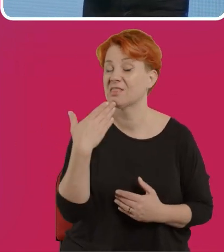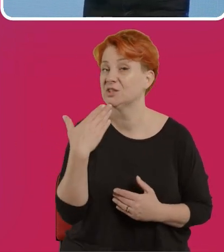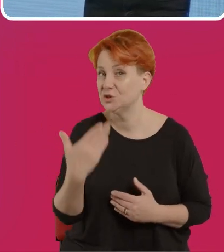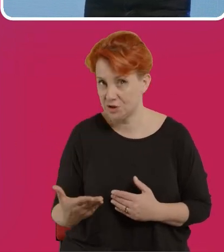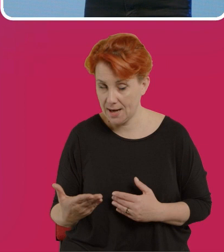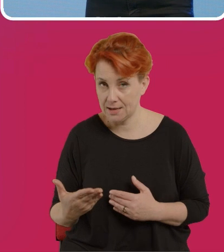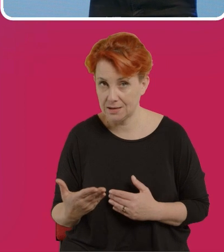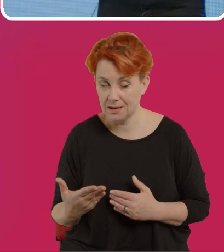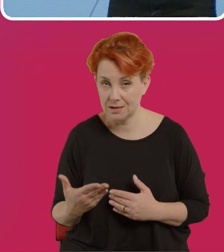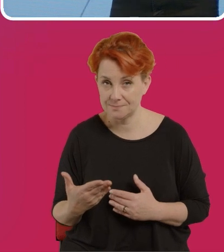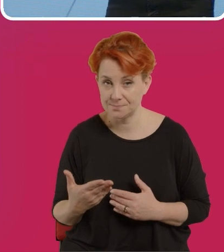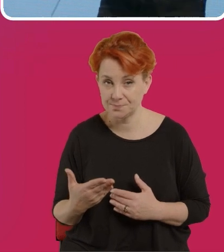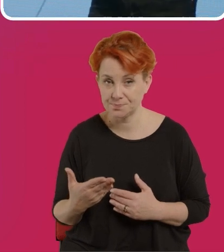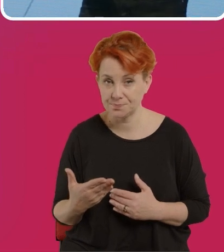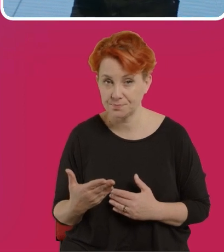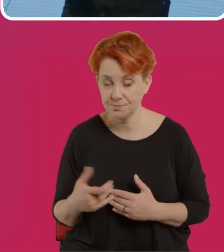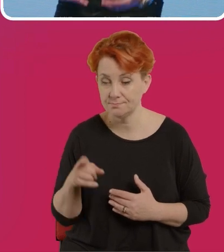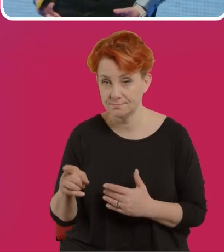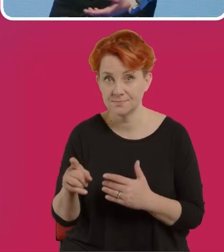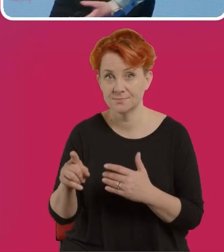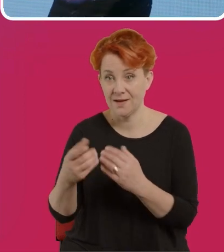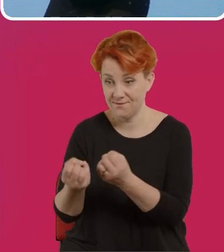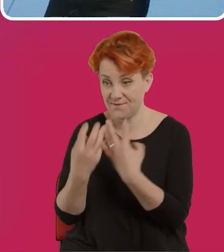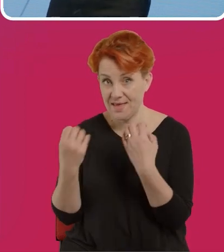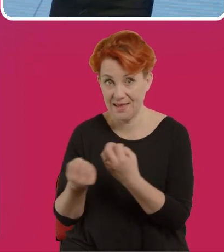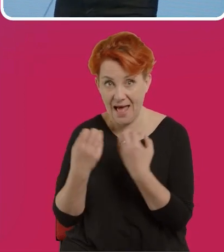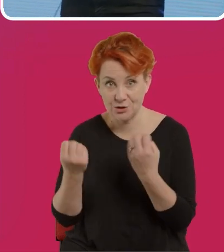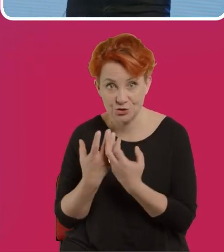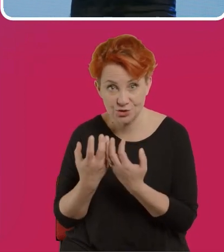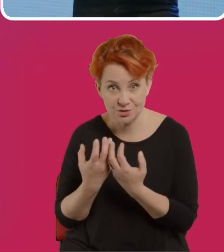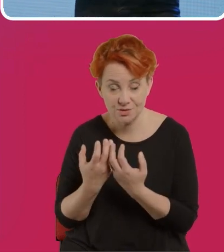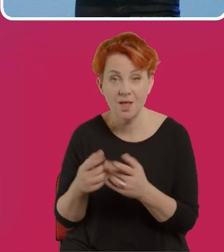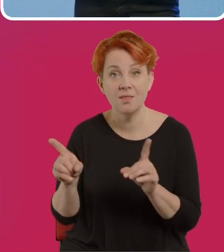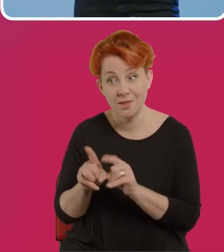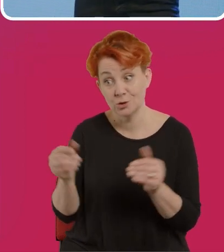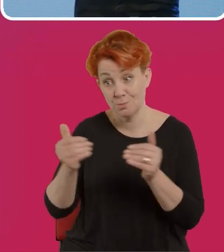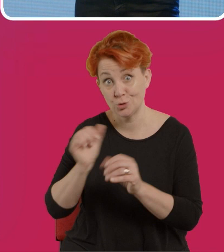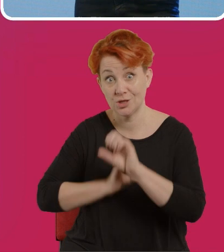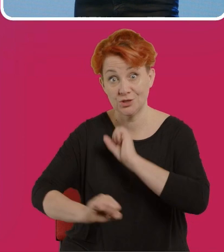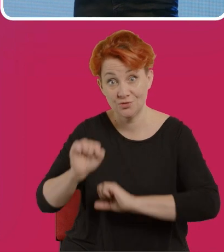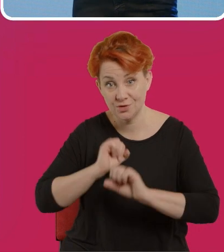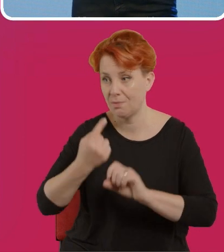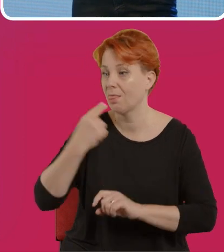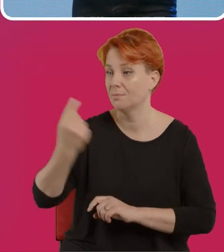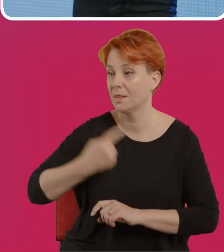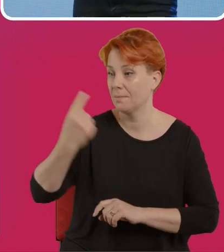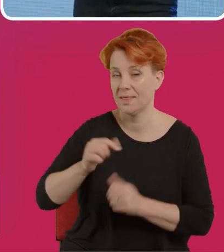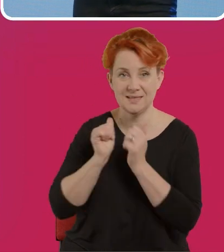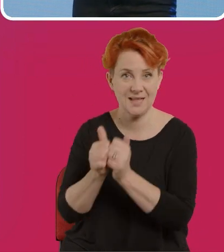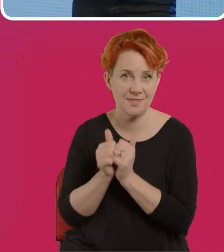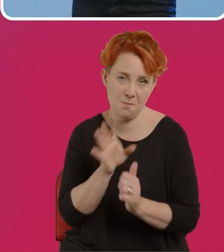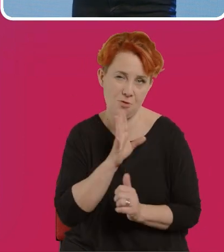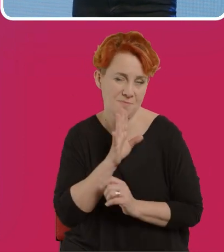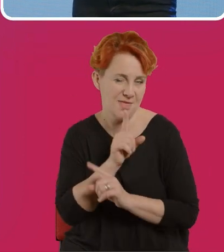pozwoli ci, znaczy czat wyjaśni ci rzeczy, czat pozwala poćwiczyć, czyli daje ci zadania, jest tak taki nauczyciel